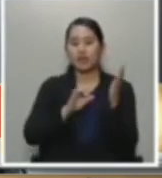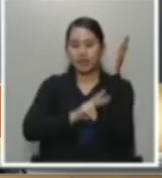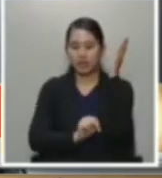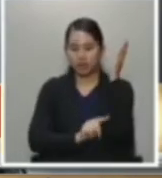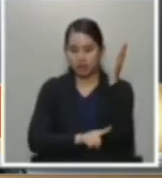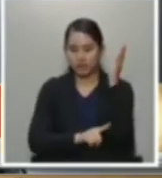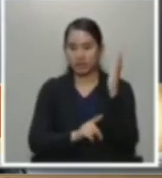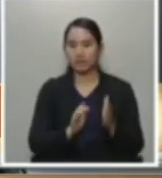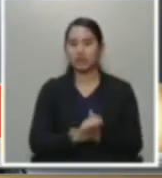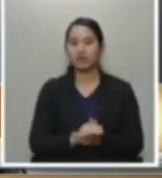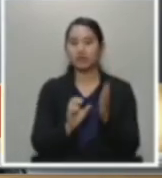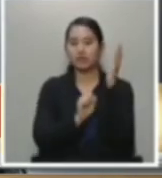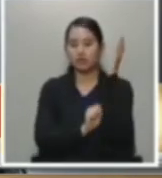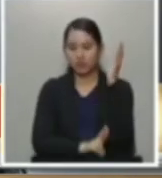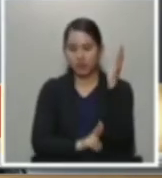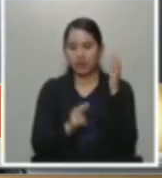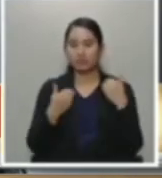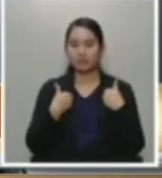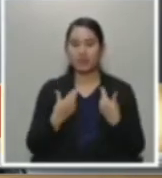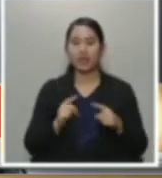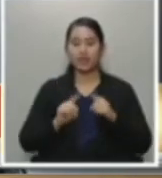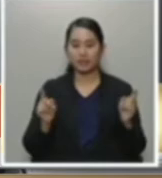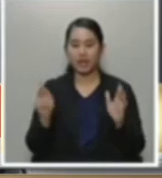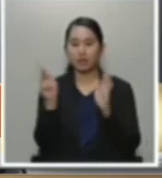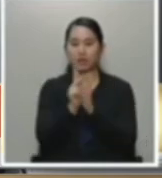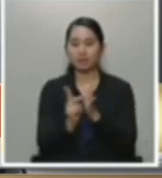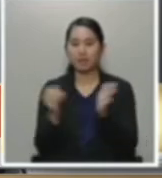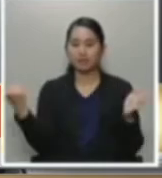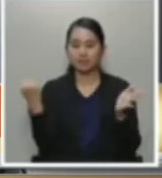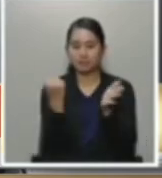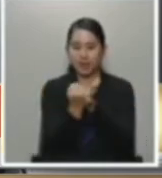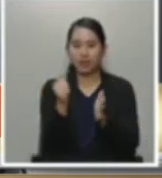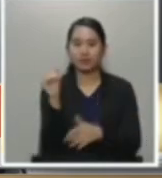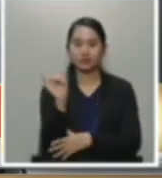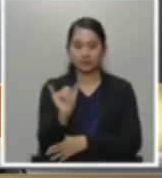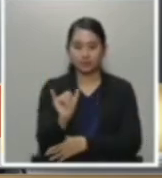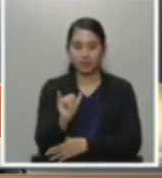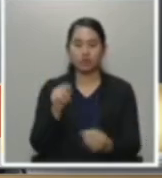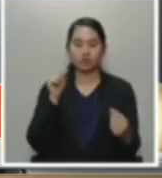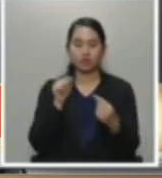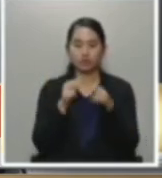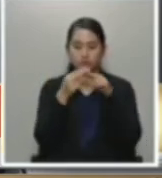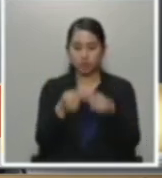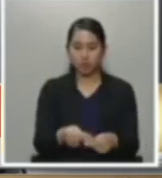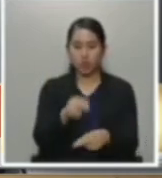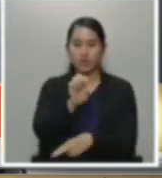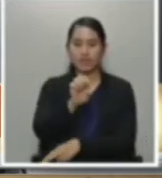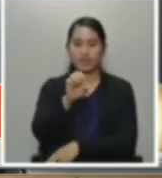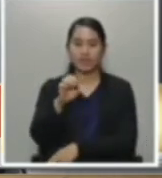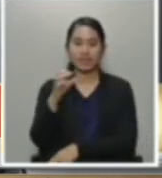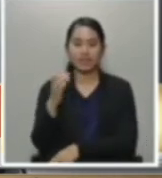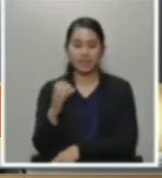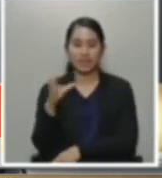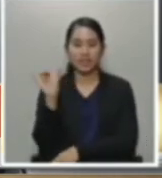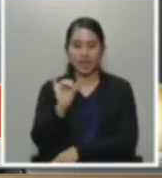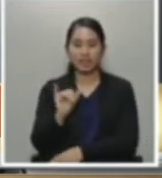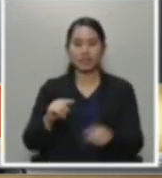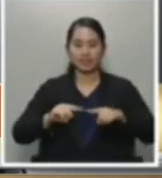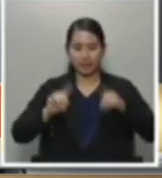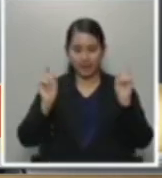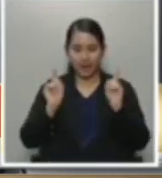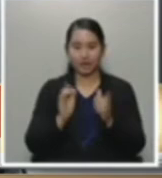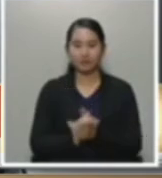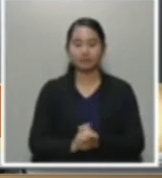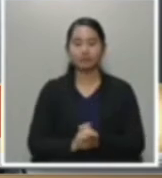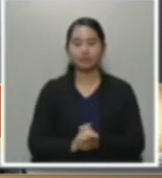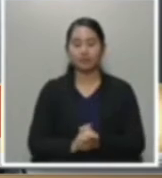องแต่ท่านยังไม่ได้ตรากฎหมายขึ้นมาเฉพาะ SEC โดยเฉพาะยังไม่มีกฎหมายเหมือน EEC นะ